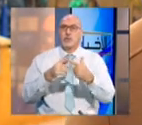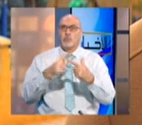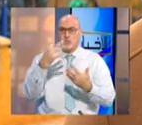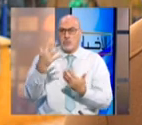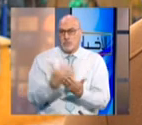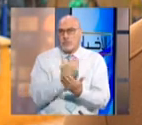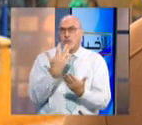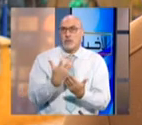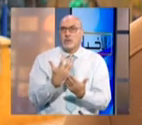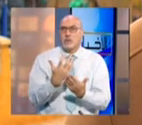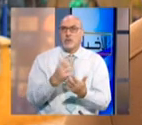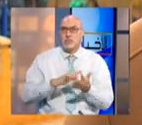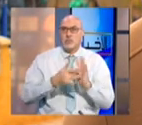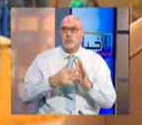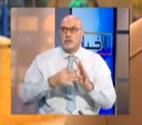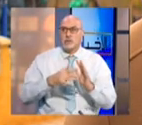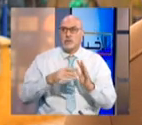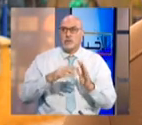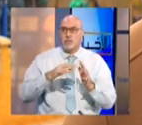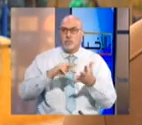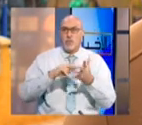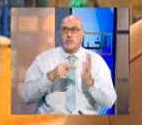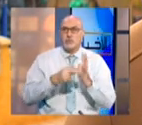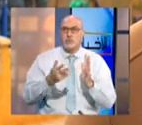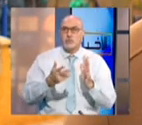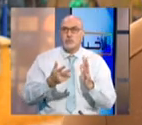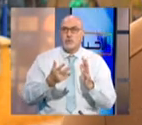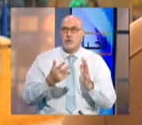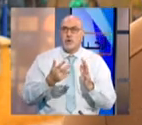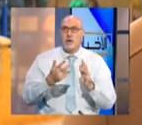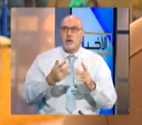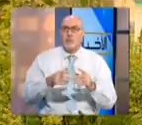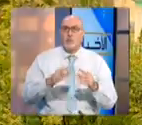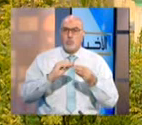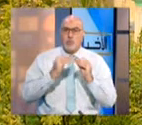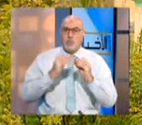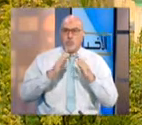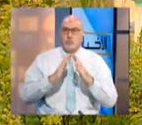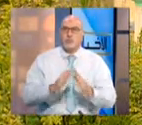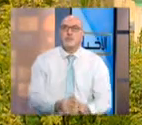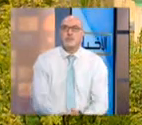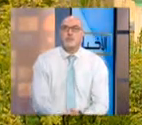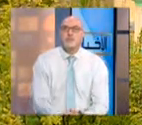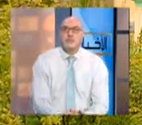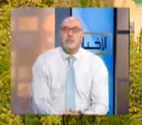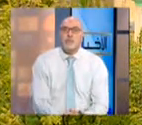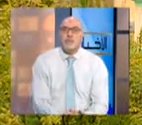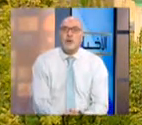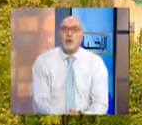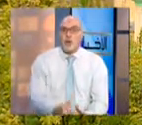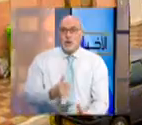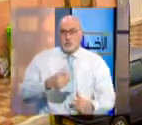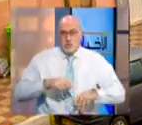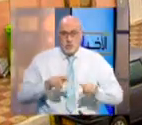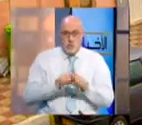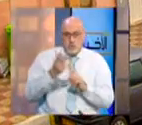تحقيق وإنجاز كل البرامج والتجهيزات العمومية خاصة مشكل السكن. حال بقايد حال العديد من